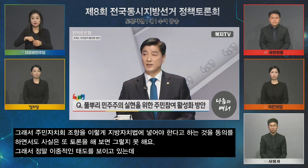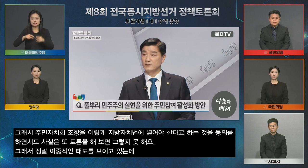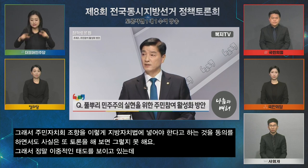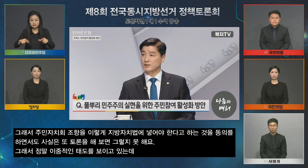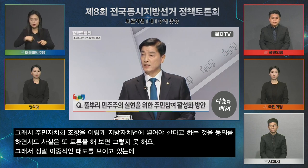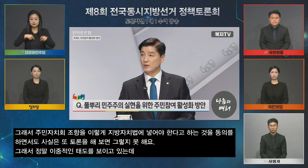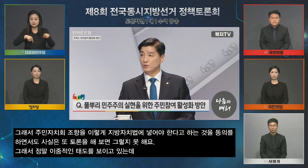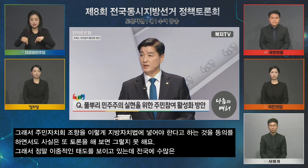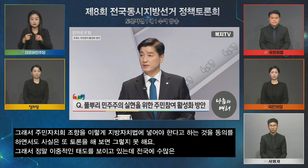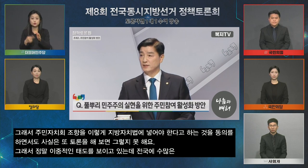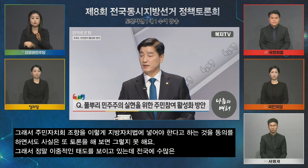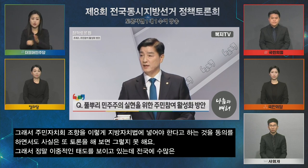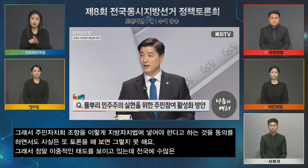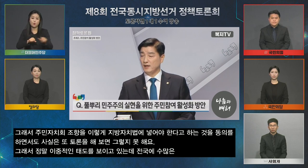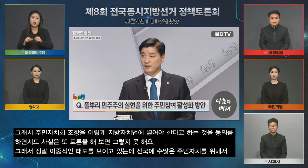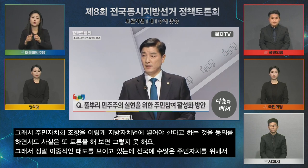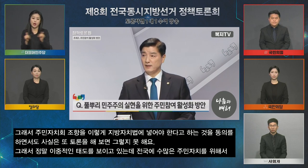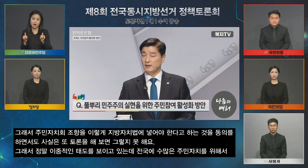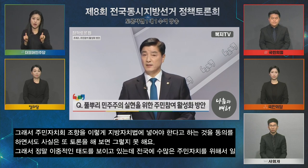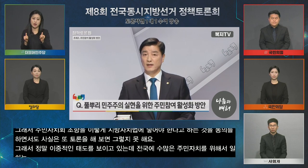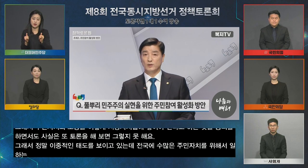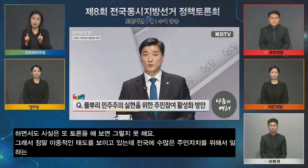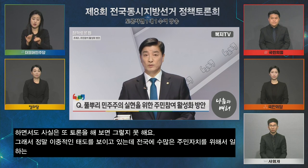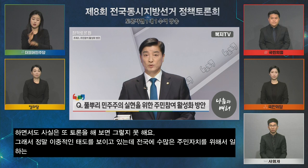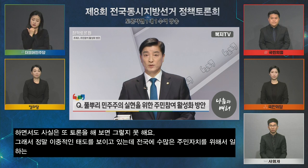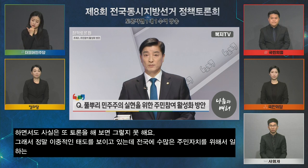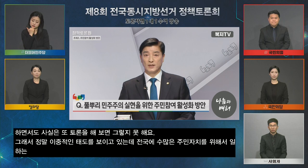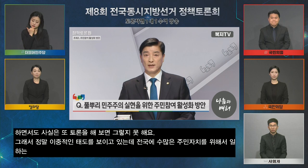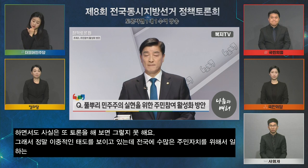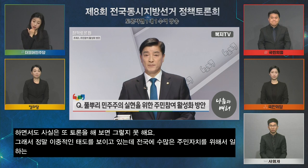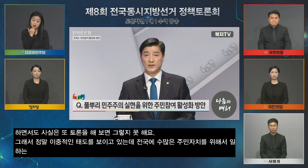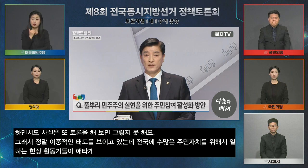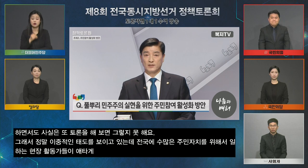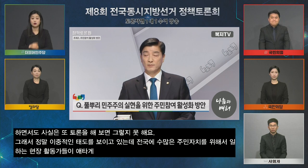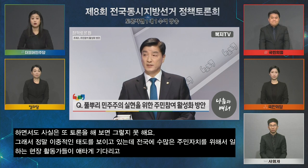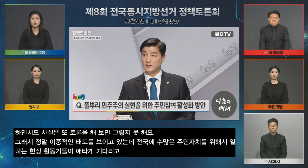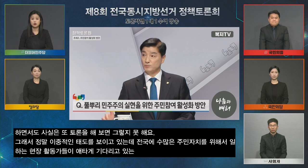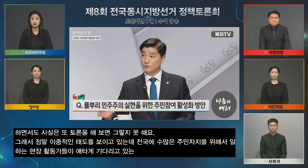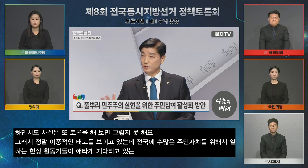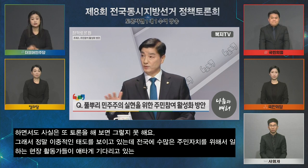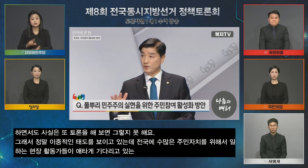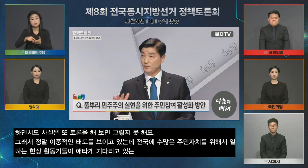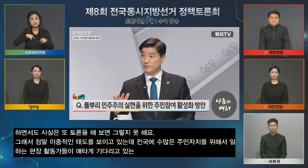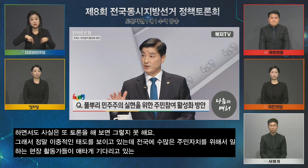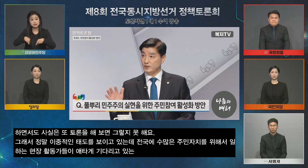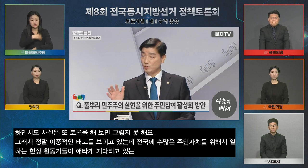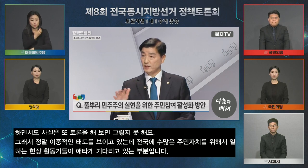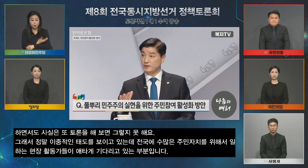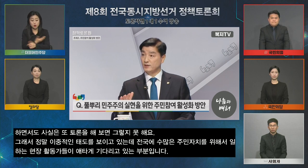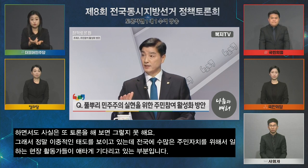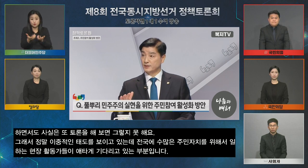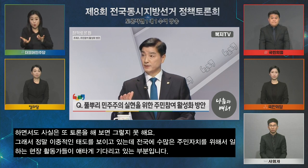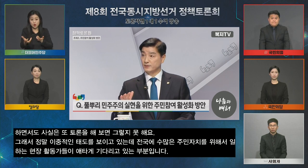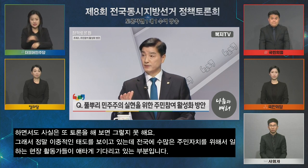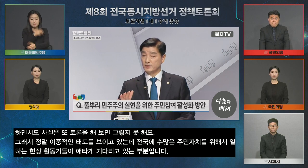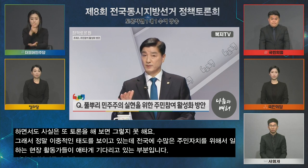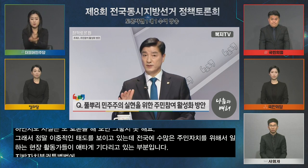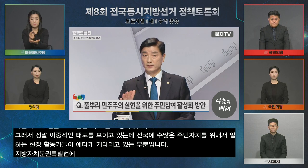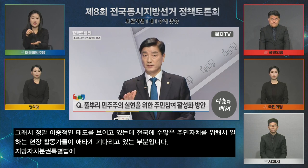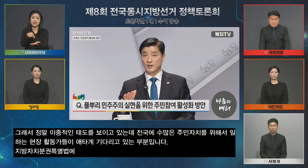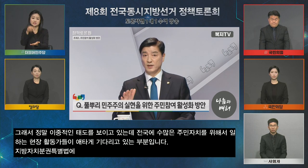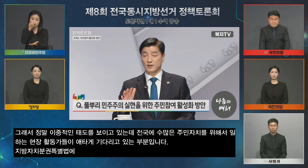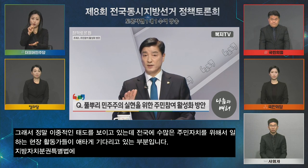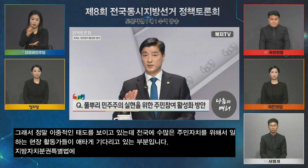위해서 일하는 현장활동가들이 애타게 기다리고 있는 부분입니다. 지방자치품권특별법에 이 조항이 들어가 있어요.